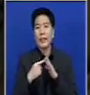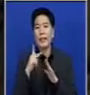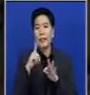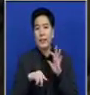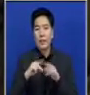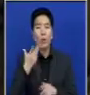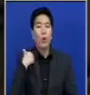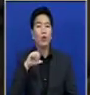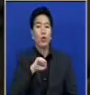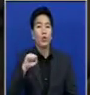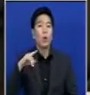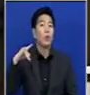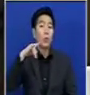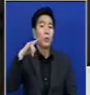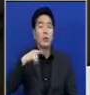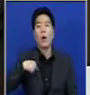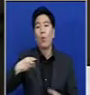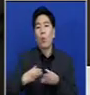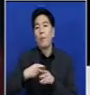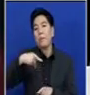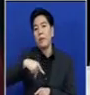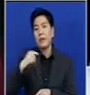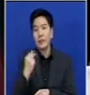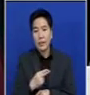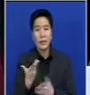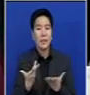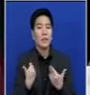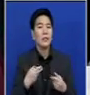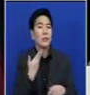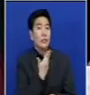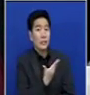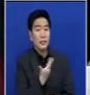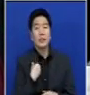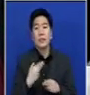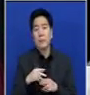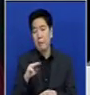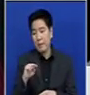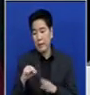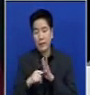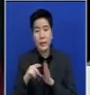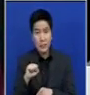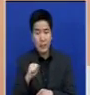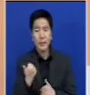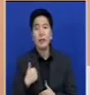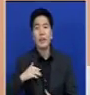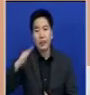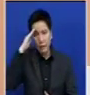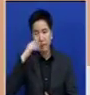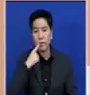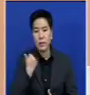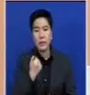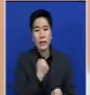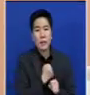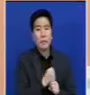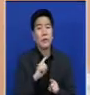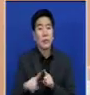สกุลเนี่ยนะคะอดีตส.ส.ดอนเมืองพรรคเพื่อไทยรวมถึงร้อยเอกธรรมนัสพรหมเผ่าหรืออดีตผู้กองมนัสทางด้านพันเอกวินไทยบอกว่าการทำงานของ